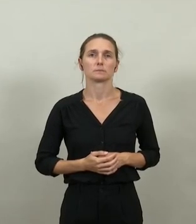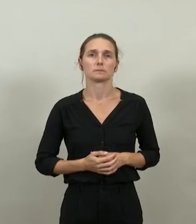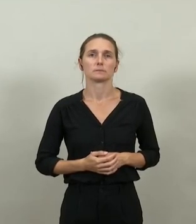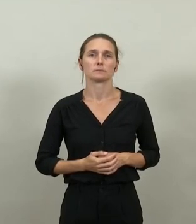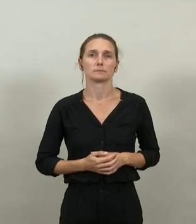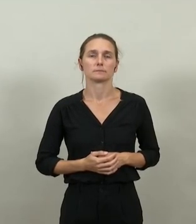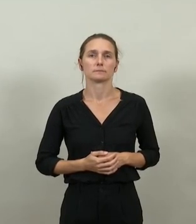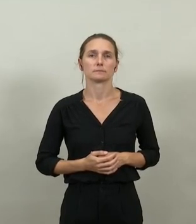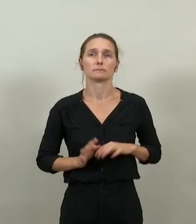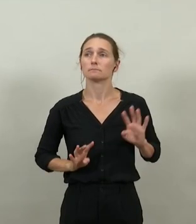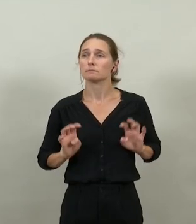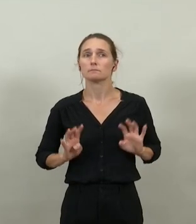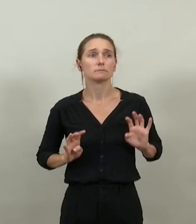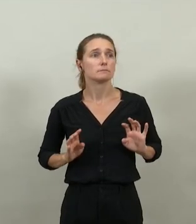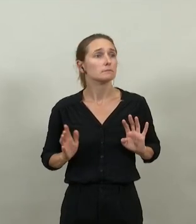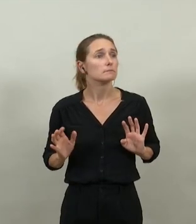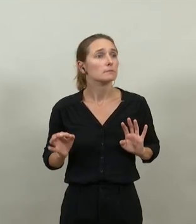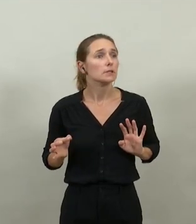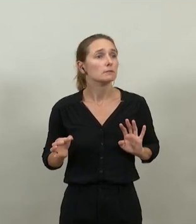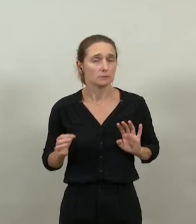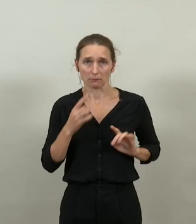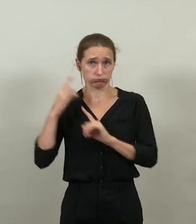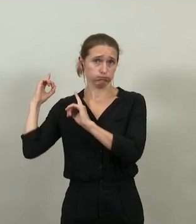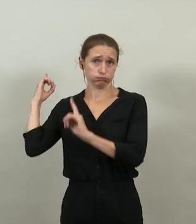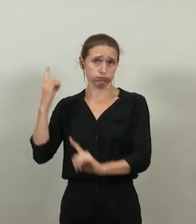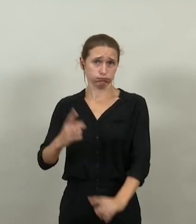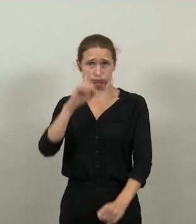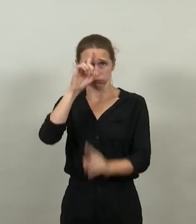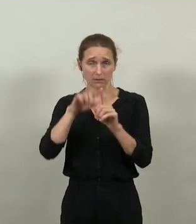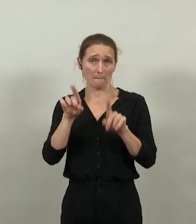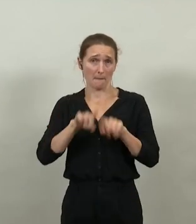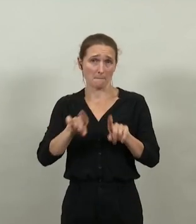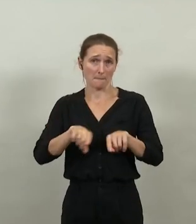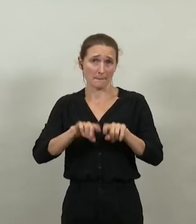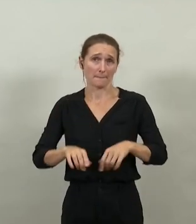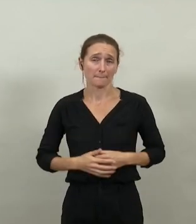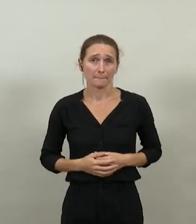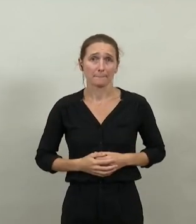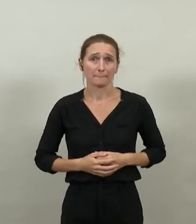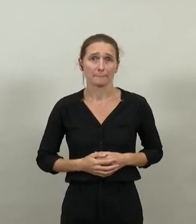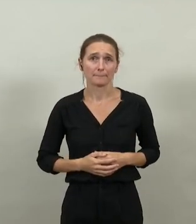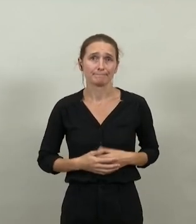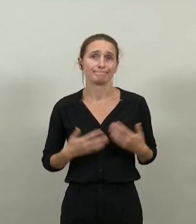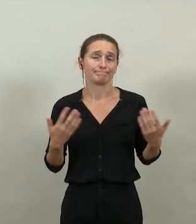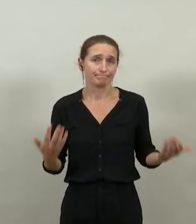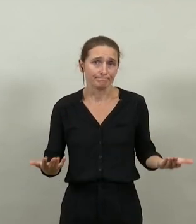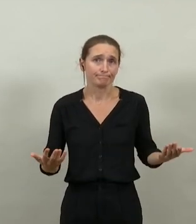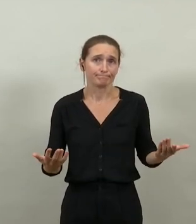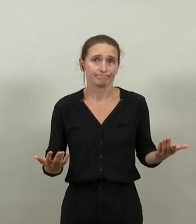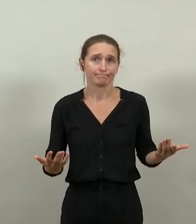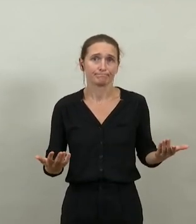ou oui depuis de nombreuses années euh la question des migrants c'est